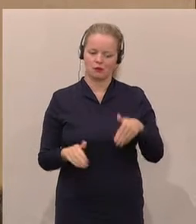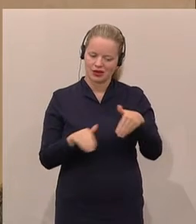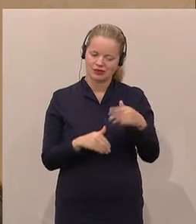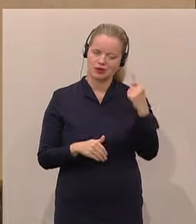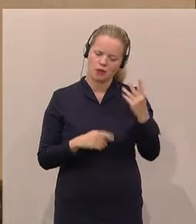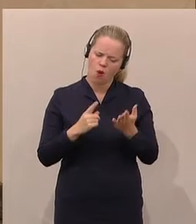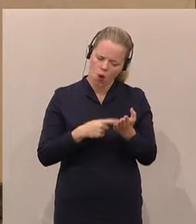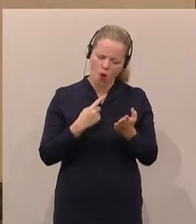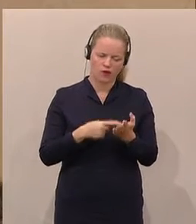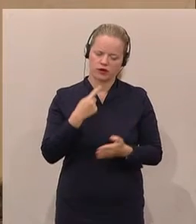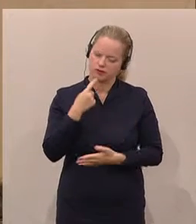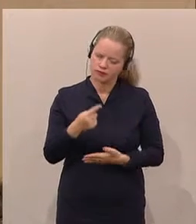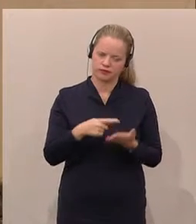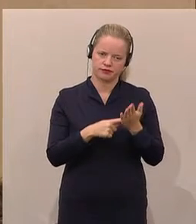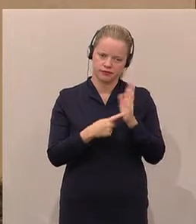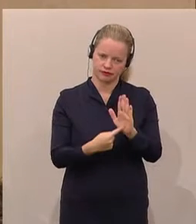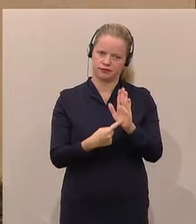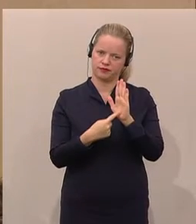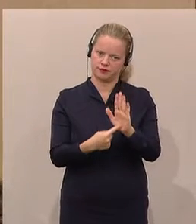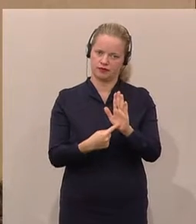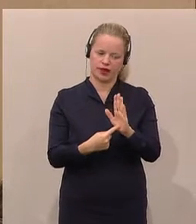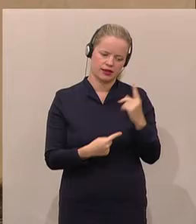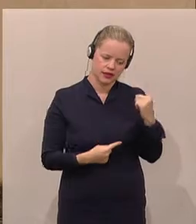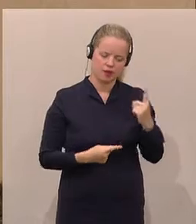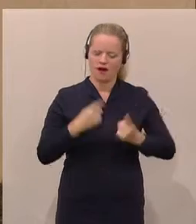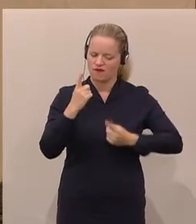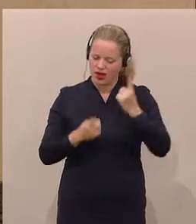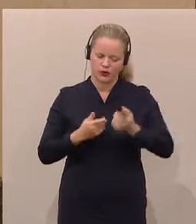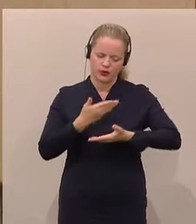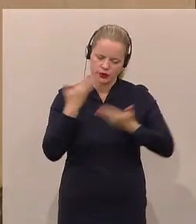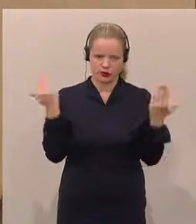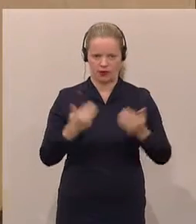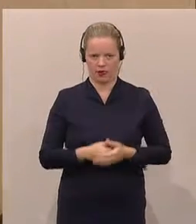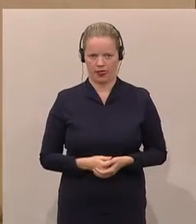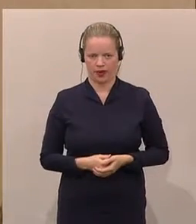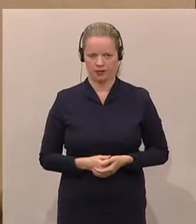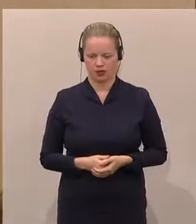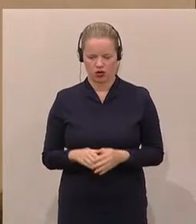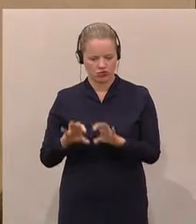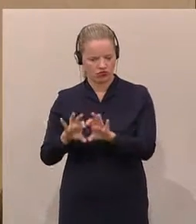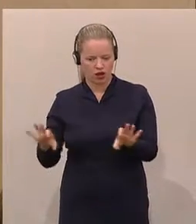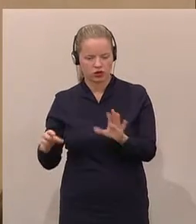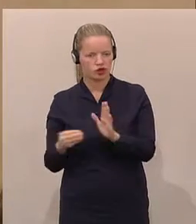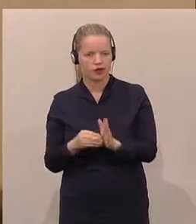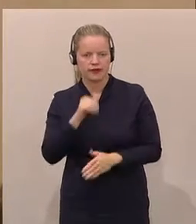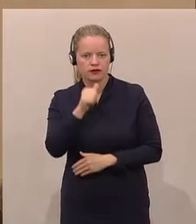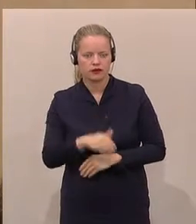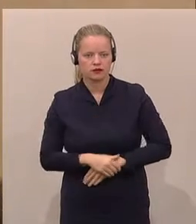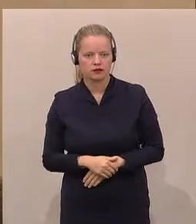Minister, dass er keine Weisung gegeben hat. Und im Standard steht nicht, dass der Herr Minister das